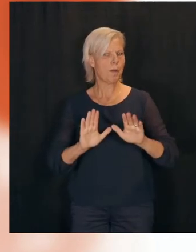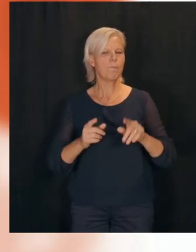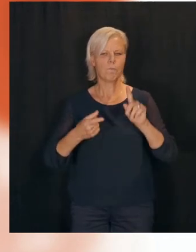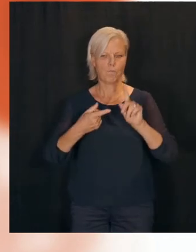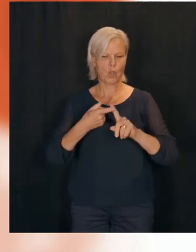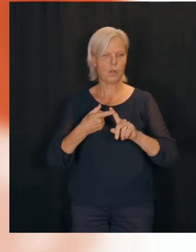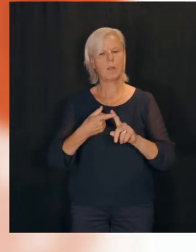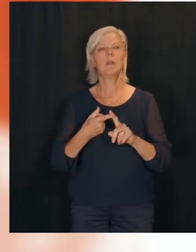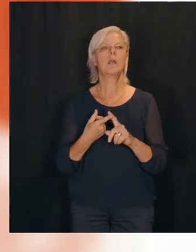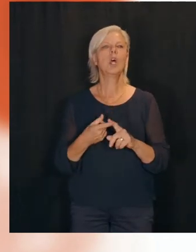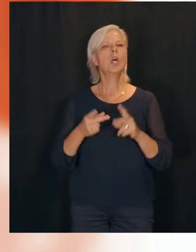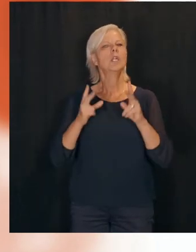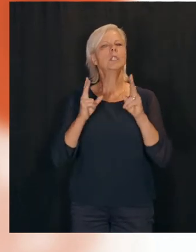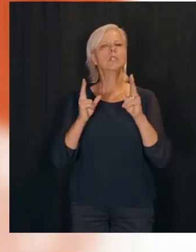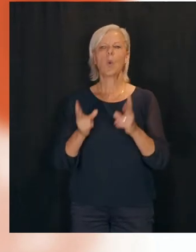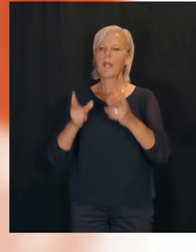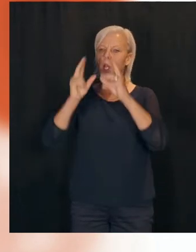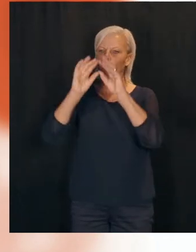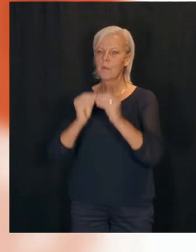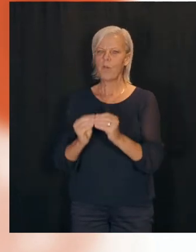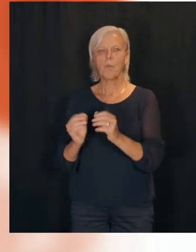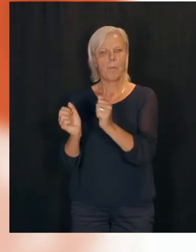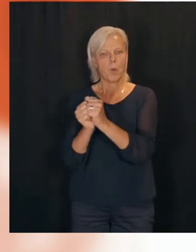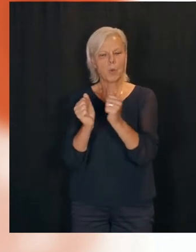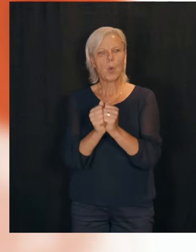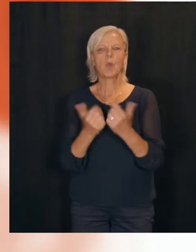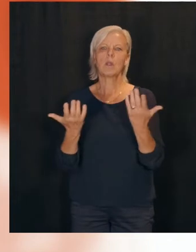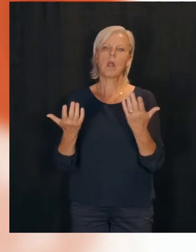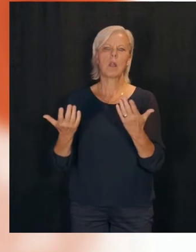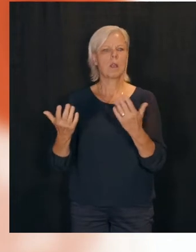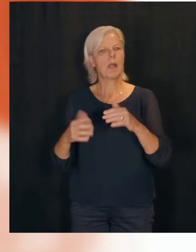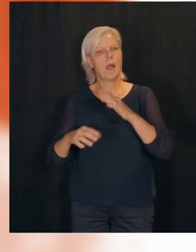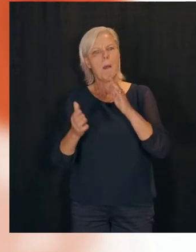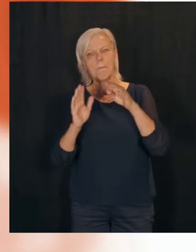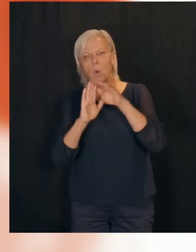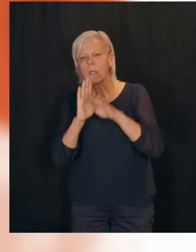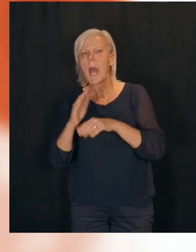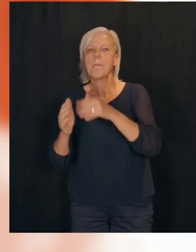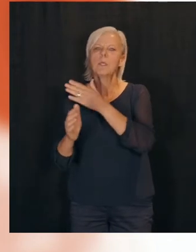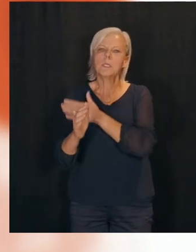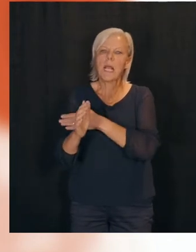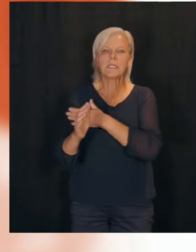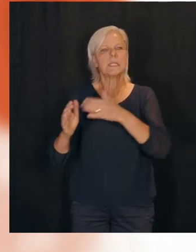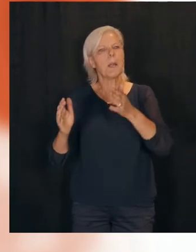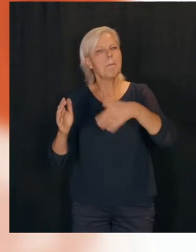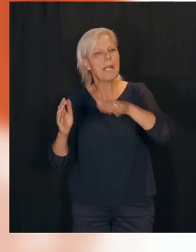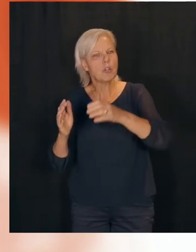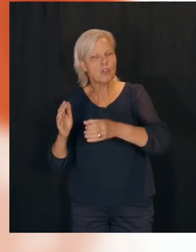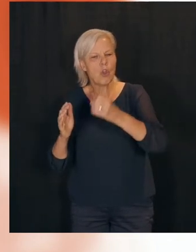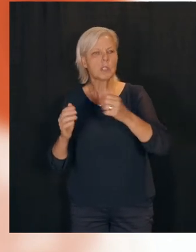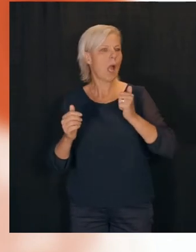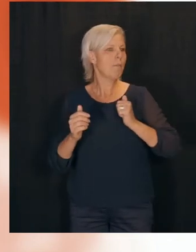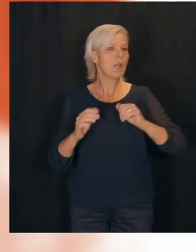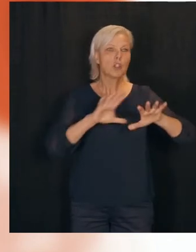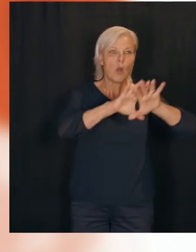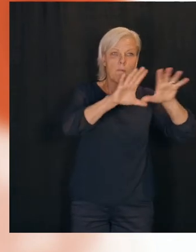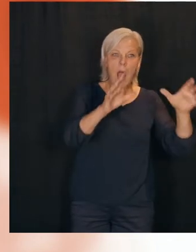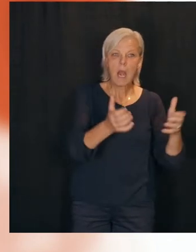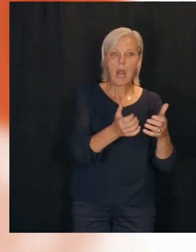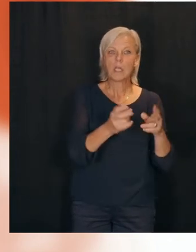ju: sådan utformning av produkter, miljöer, program och tjänster att de ska kunna användas av alla i största möjliga